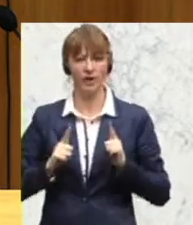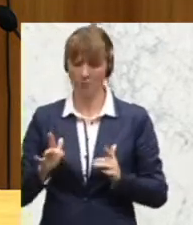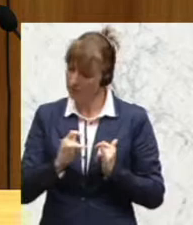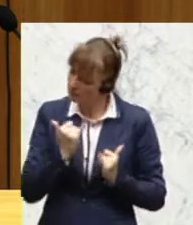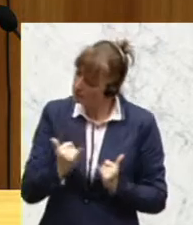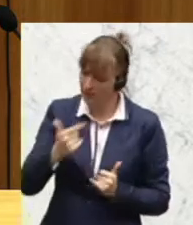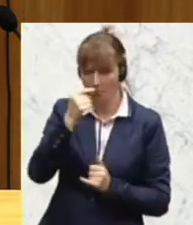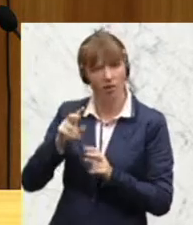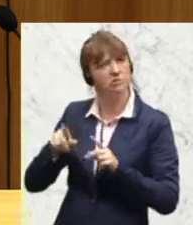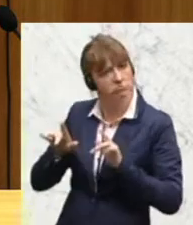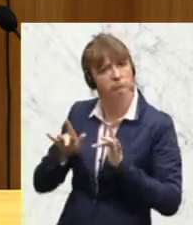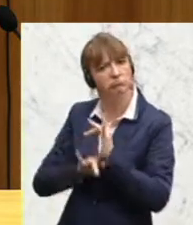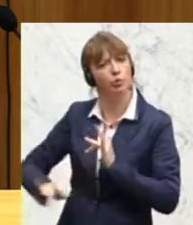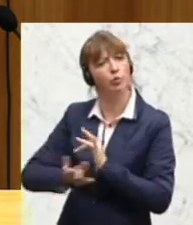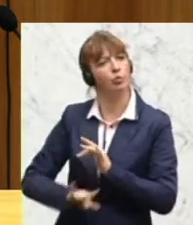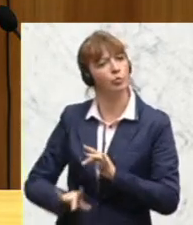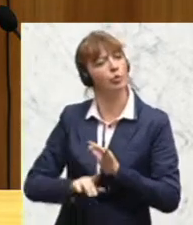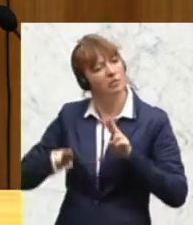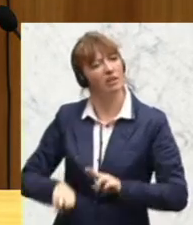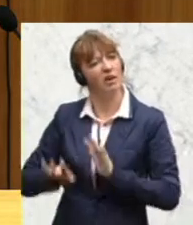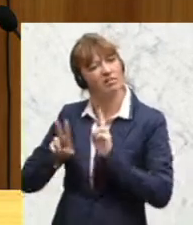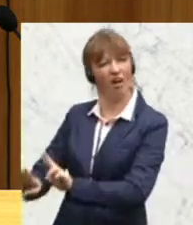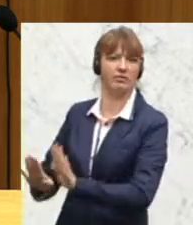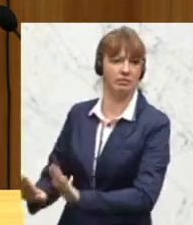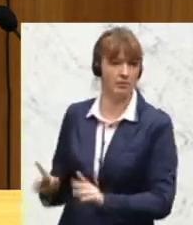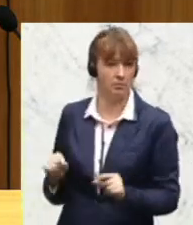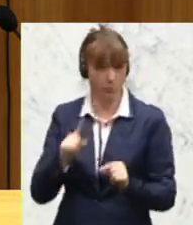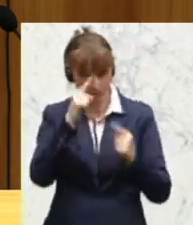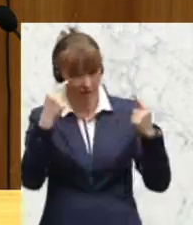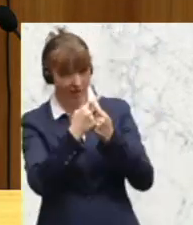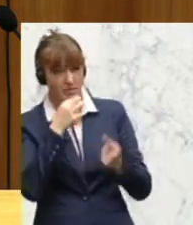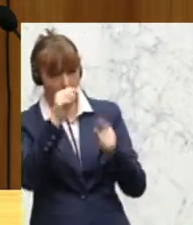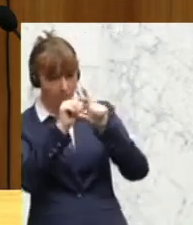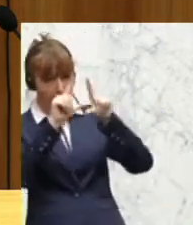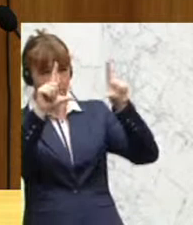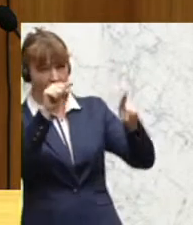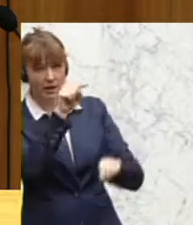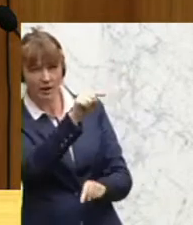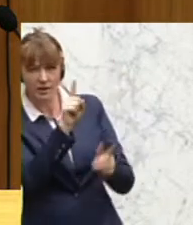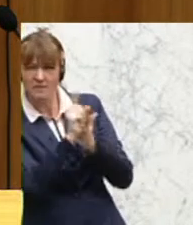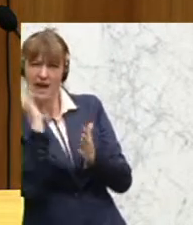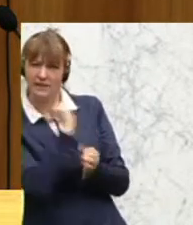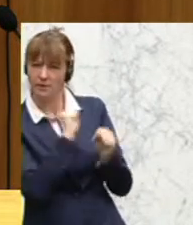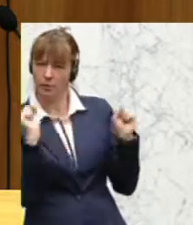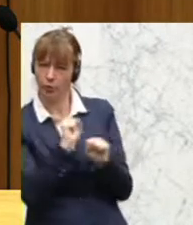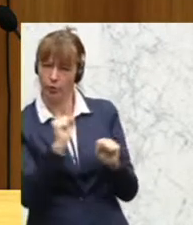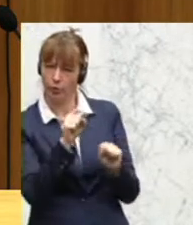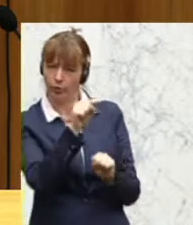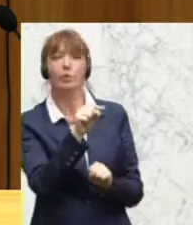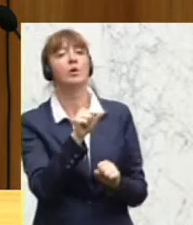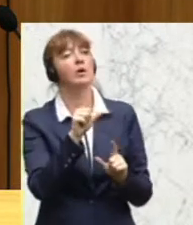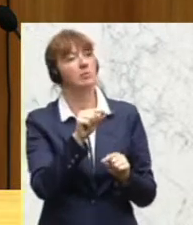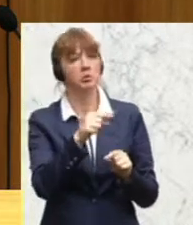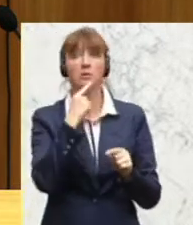hat. Solche extremen Feindbilder, die aufgebaut werden, rechtfertigen in deren Sinn am Ende des